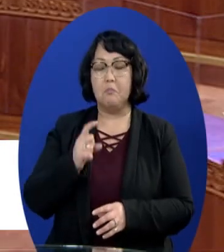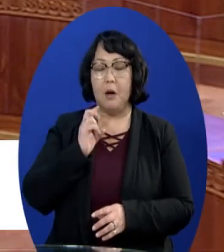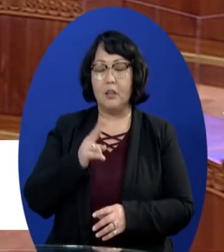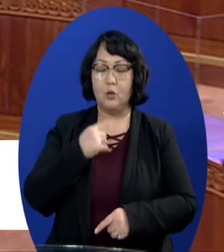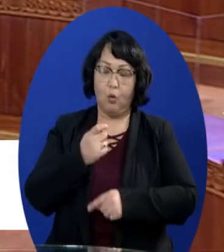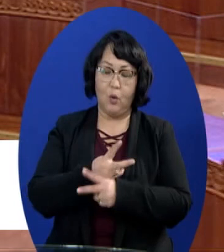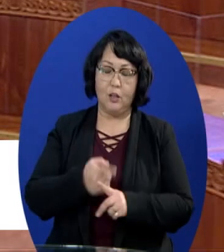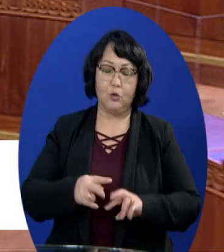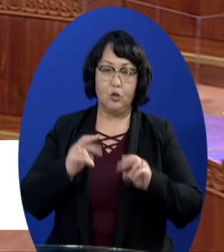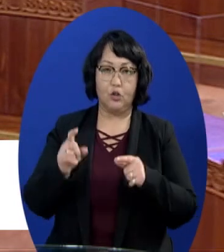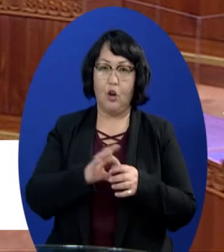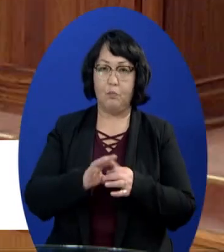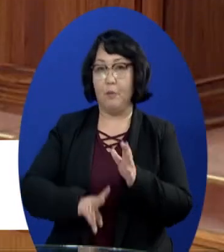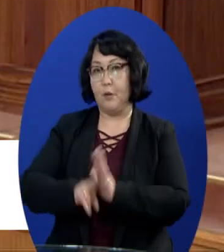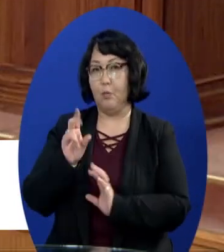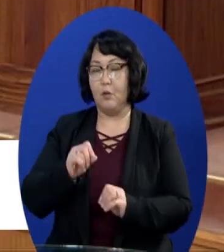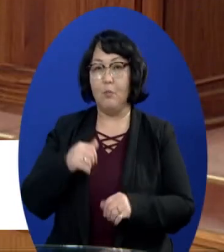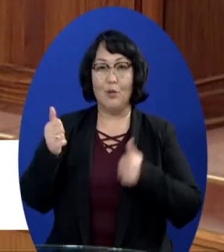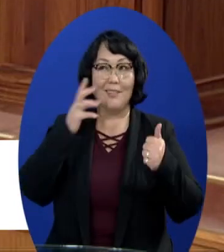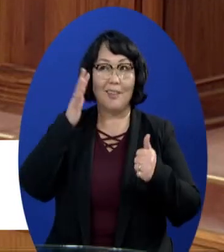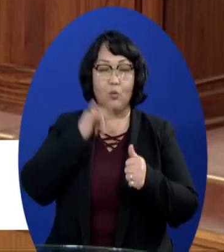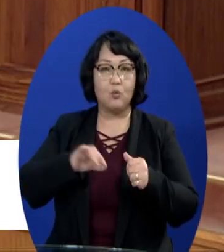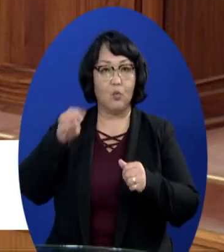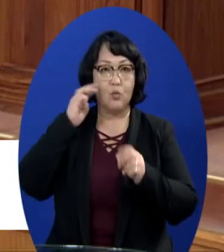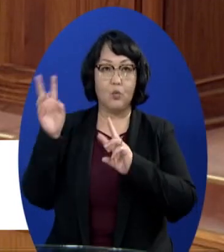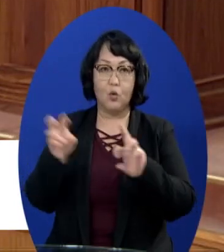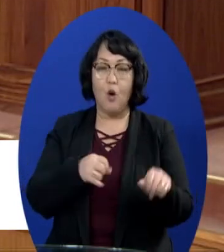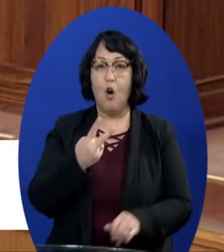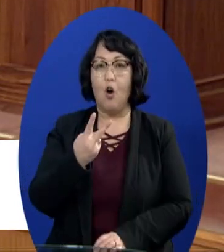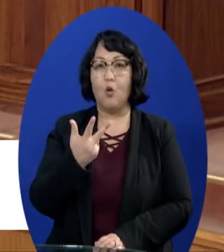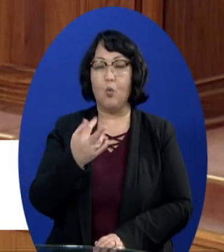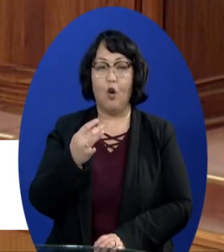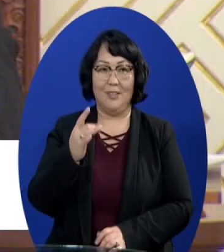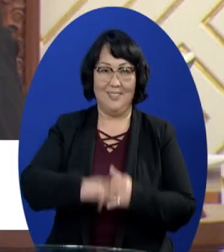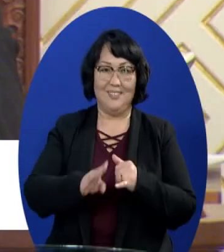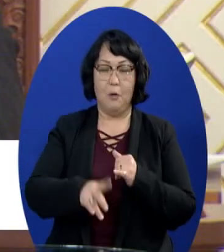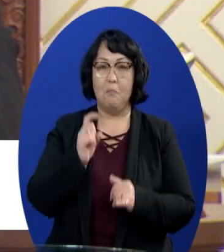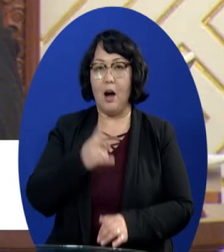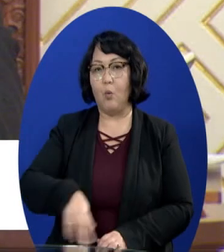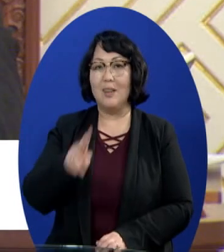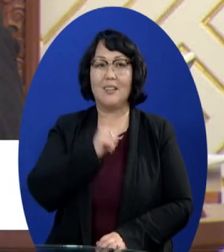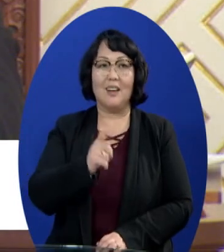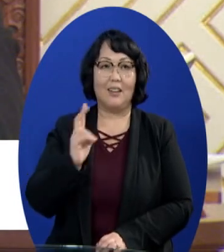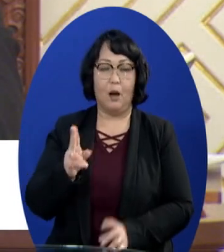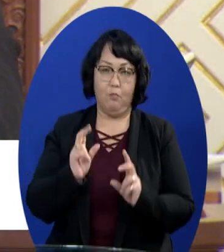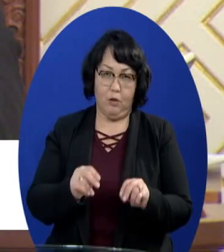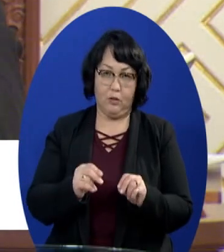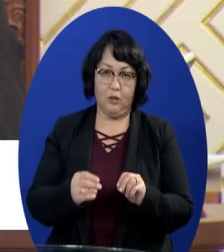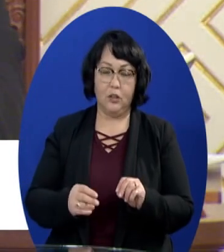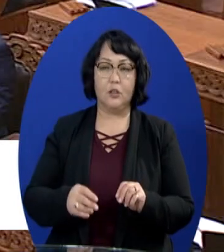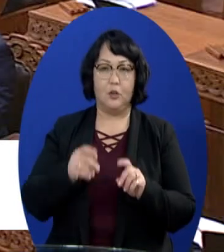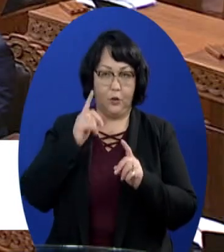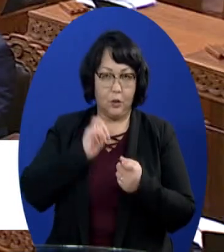гэж ажлын хэсгийн тооцоолсон. Бусад улс орны туршлагыг судалж 2023 оны эцэс банкуд хувьцаат компани хэлбэрт шилжсэн байхаар төсөл